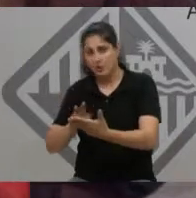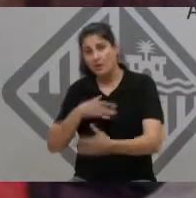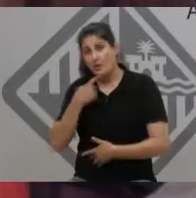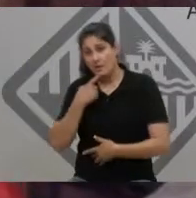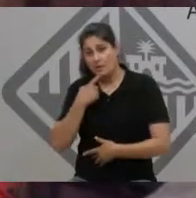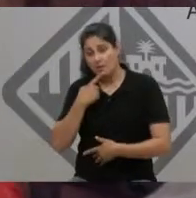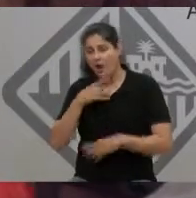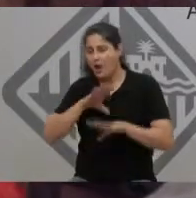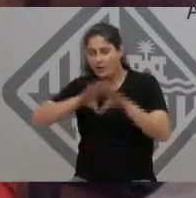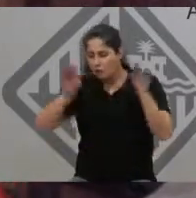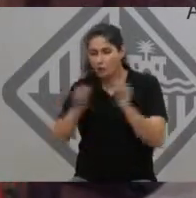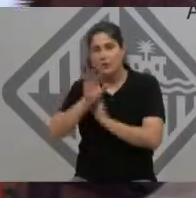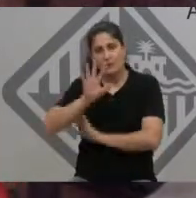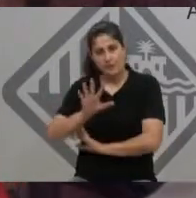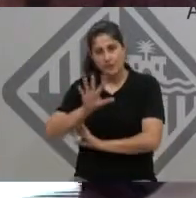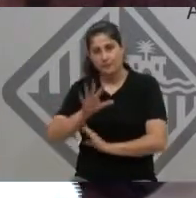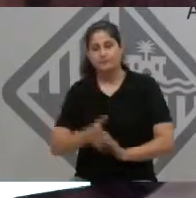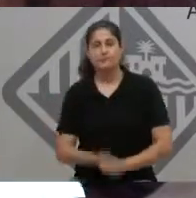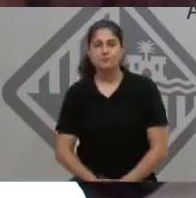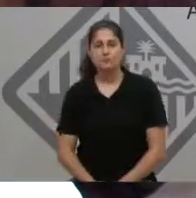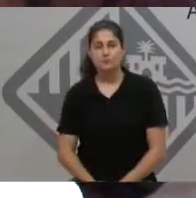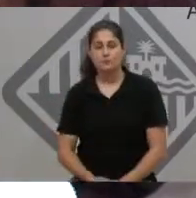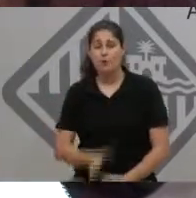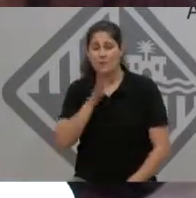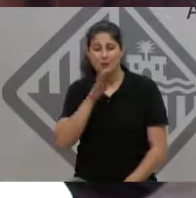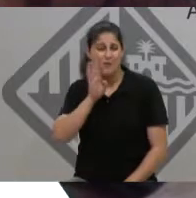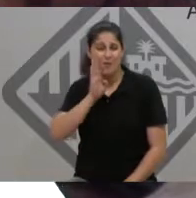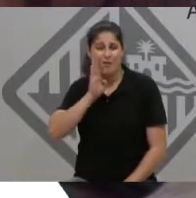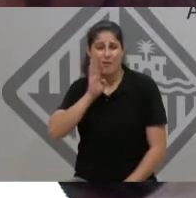ser 5. Bé, per tots aquests motius